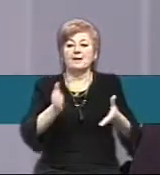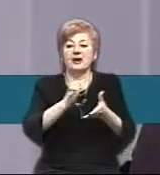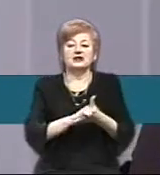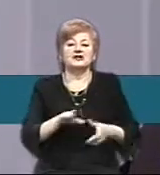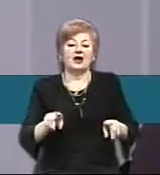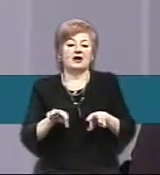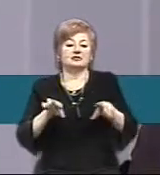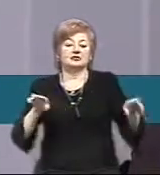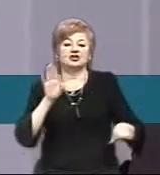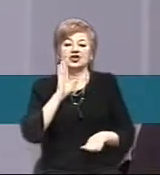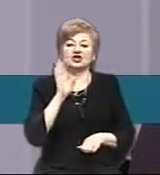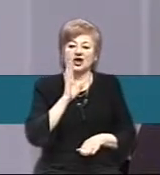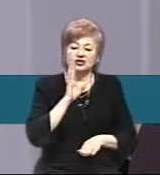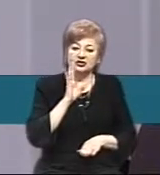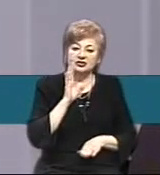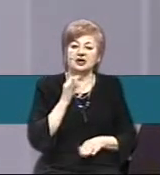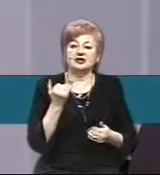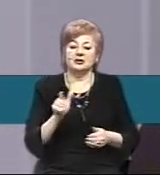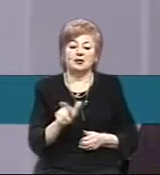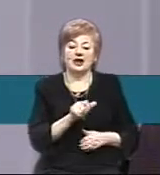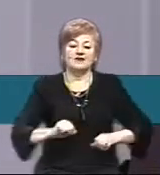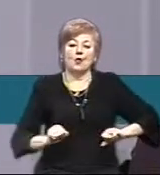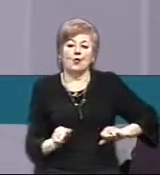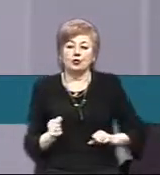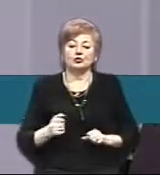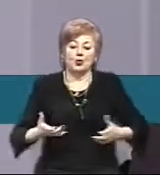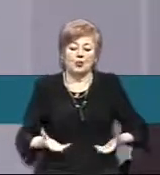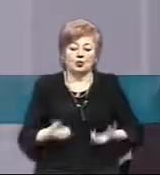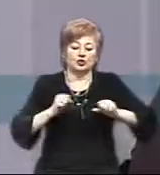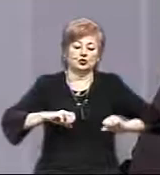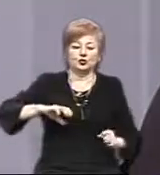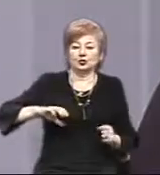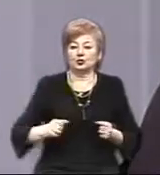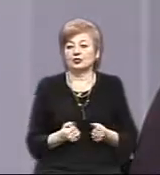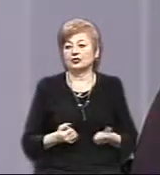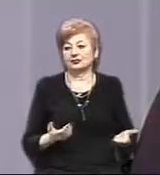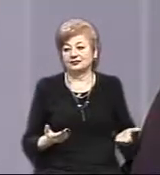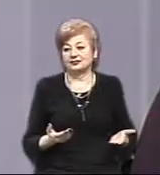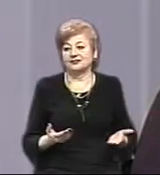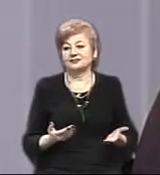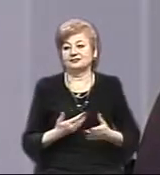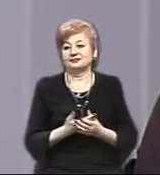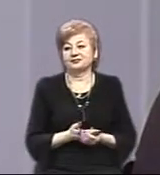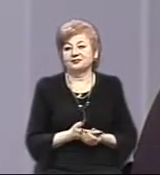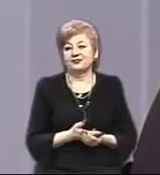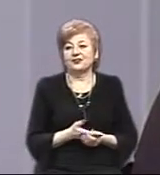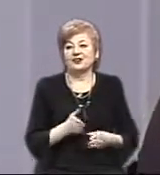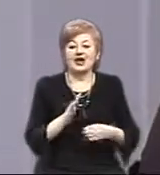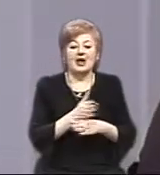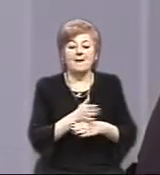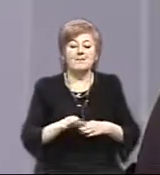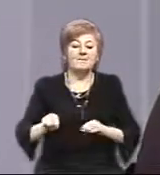жінкою з твоєї сфери. Тепер ви подруги і підтримуєте одна одну. Я думаю, що це про мережування, якого